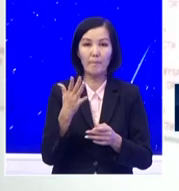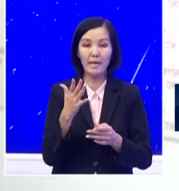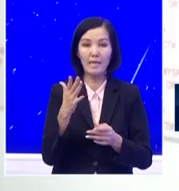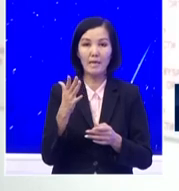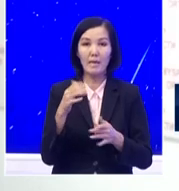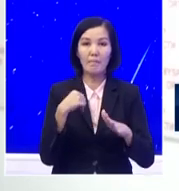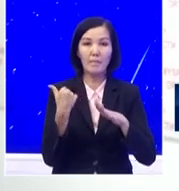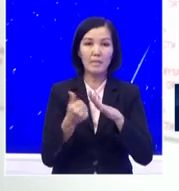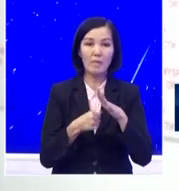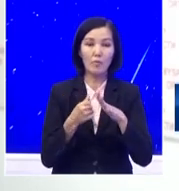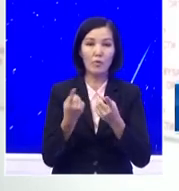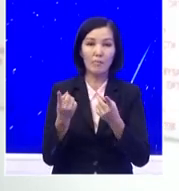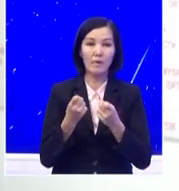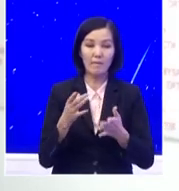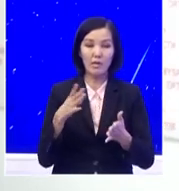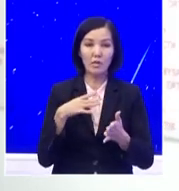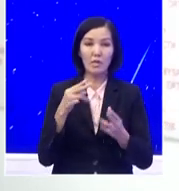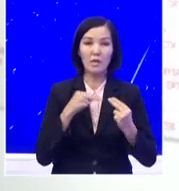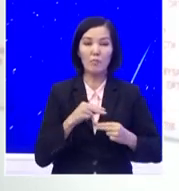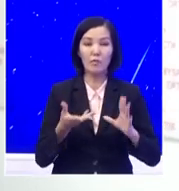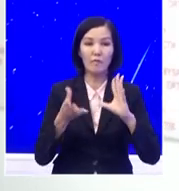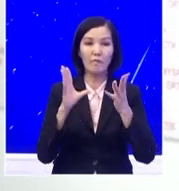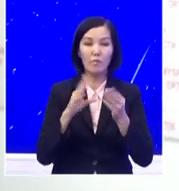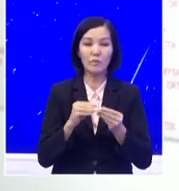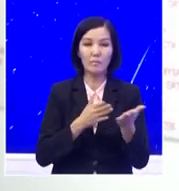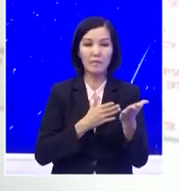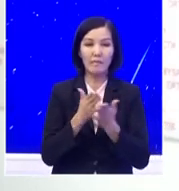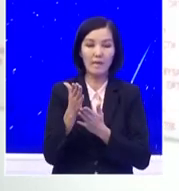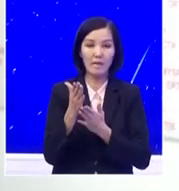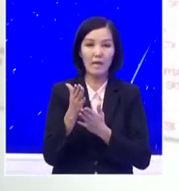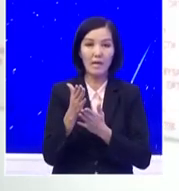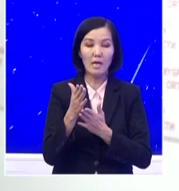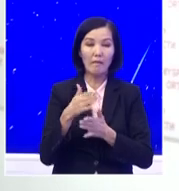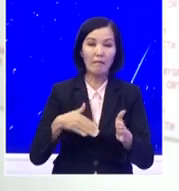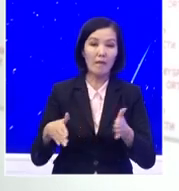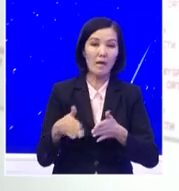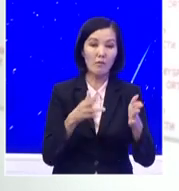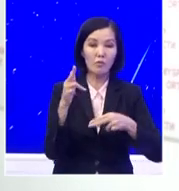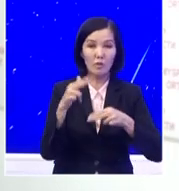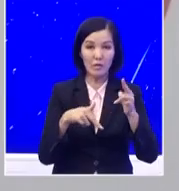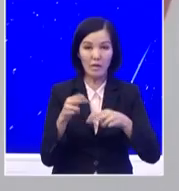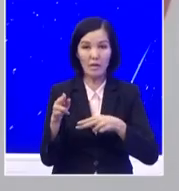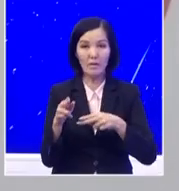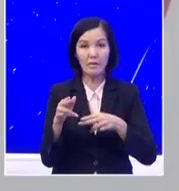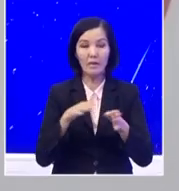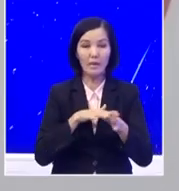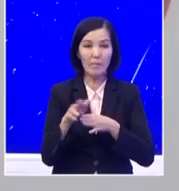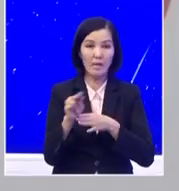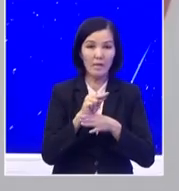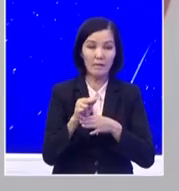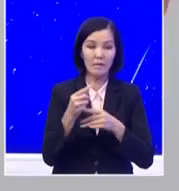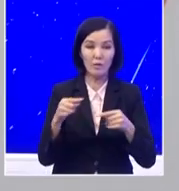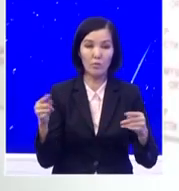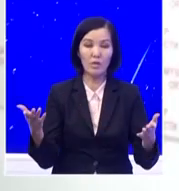355 безработных граждан. Работа в основном состоит в сфере дорожных работ, демонтажных, капитальных ремонтов и так